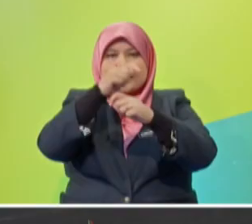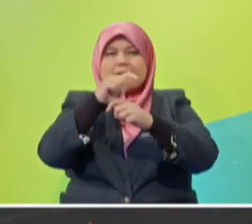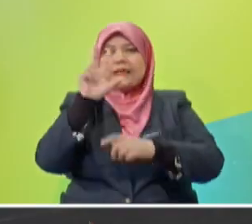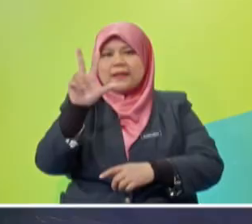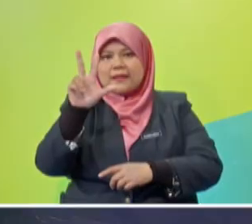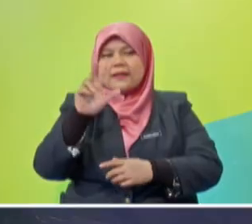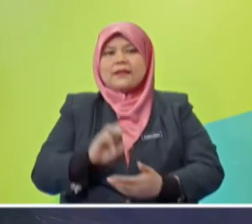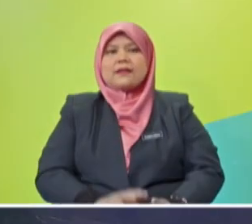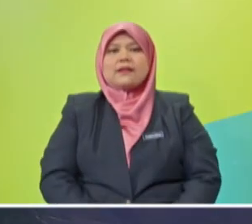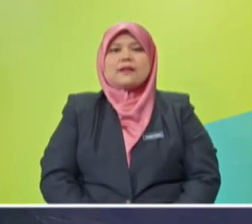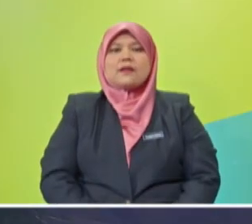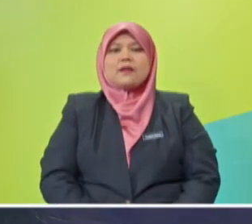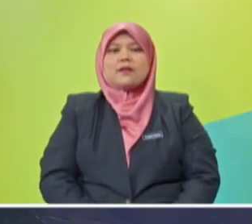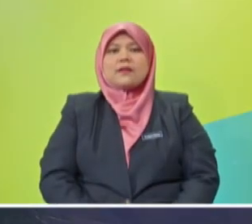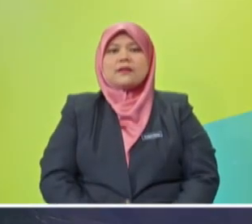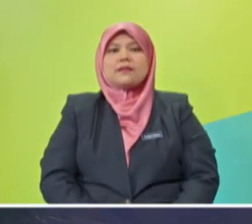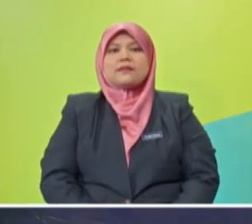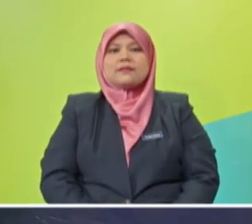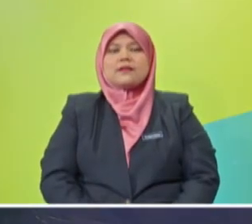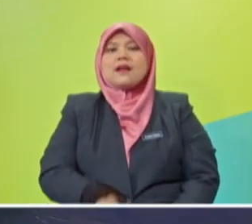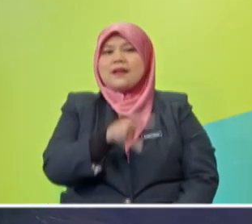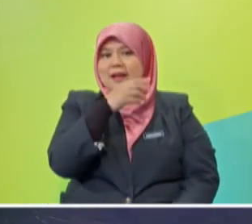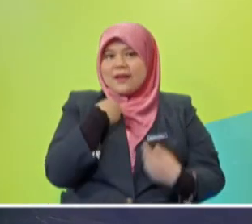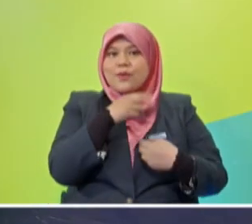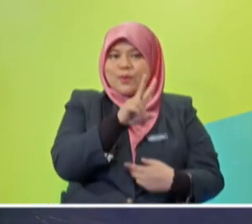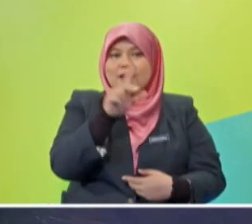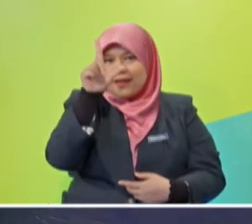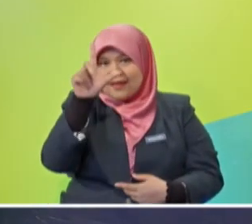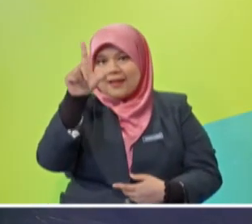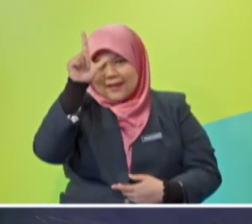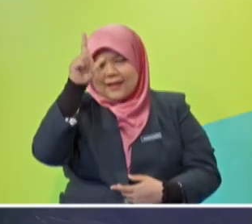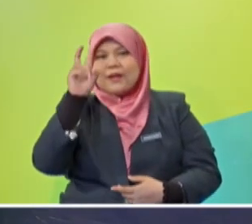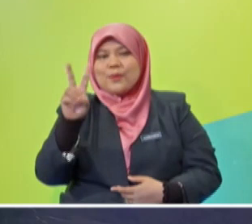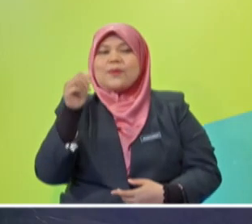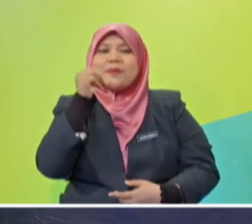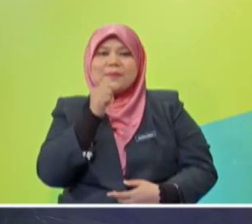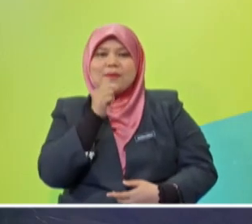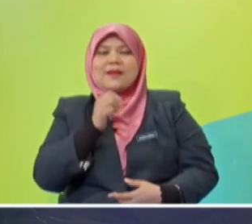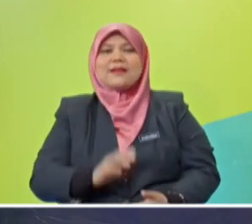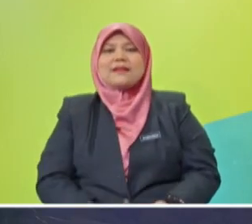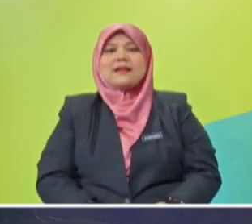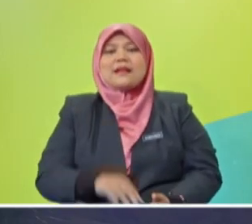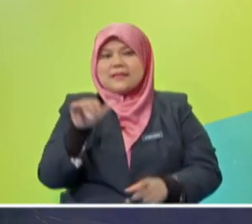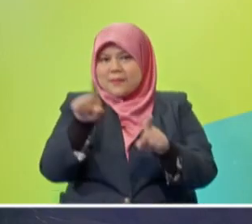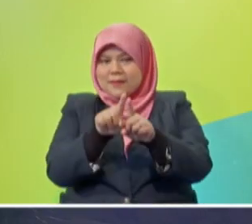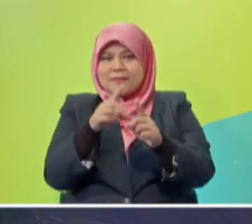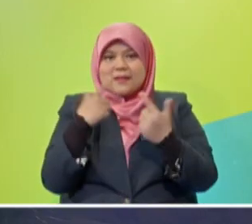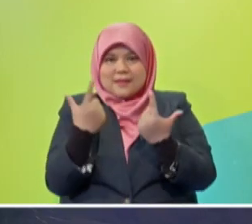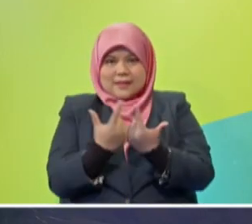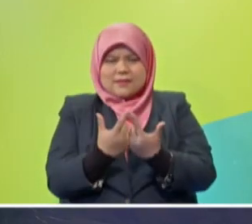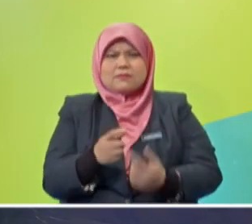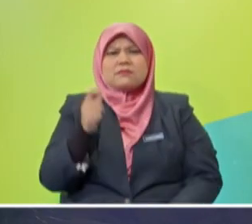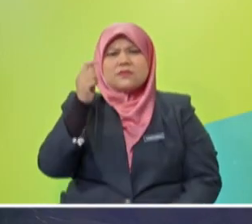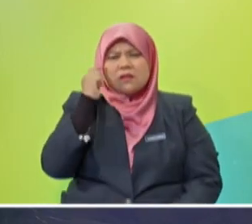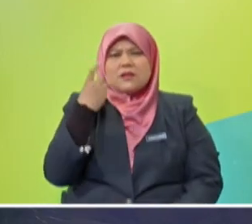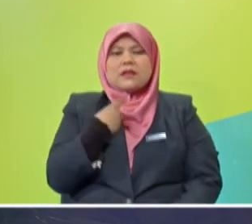3. Yeah. Kita ditemani oleh 2 kumbang dan 2 bunga bersama-sama untuk kelas hari ini. Okey Cikgu Afifah. Okay, jadi tadi kita